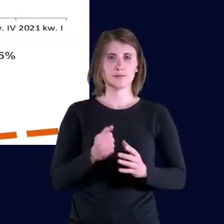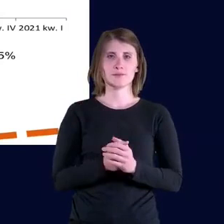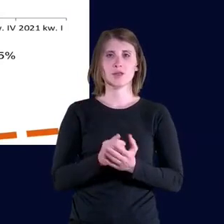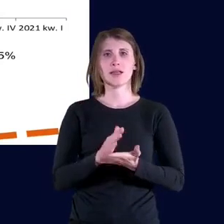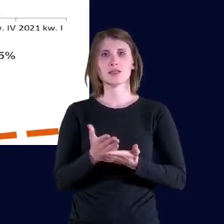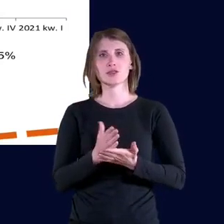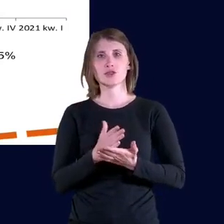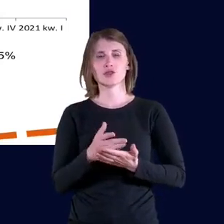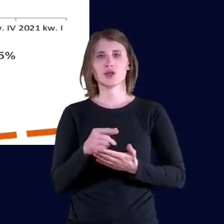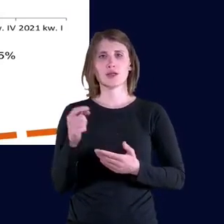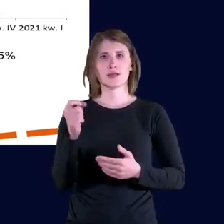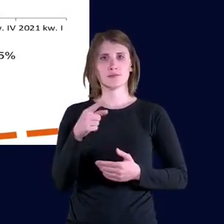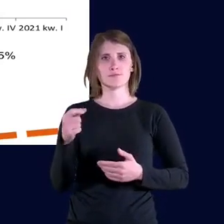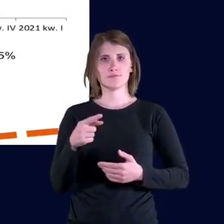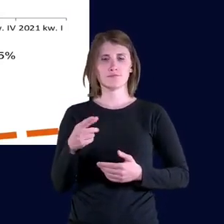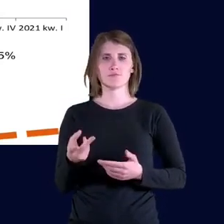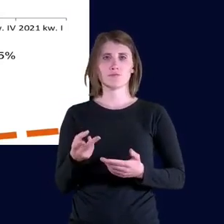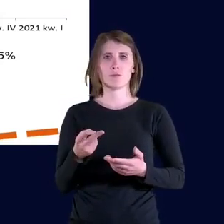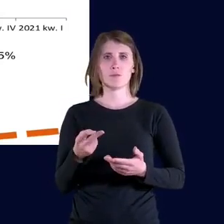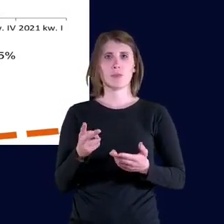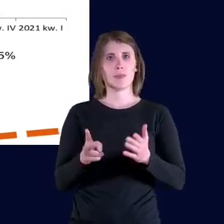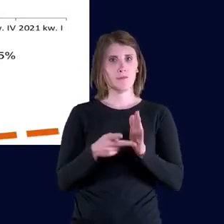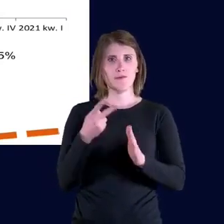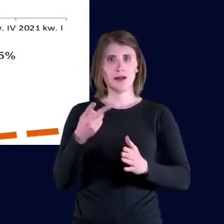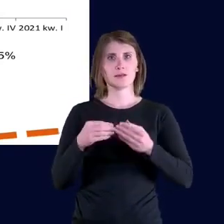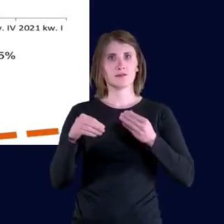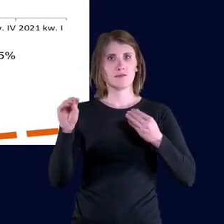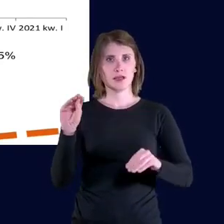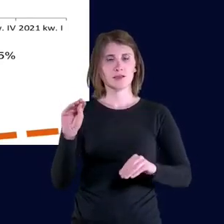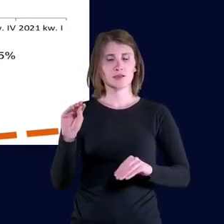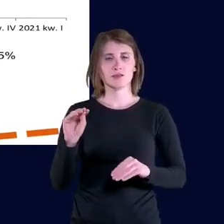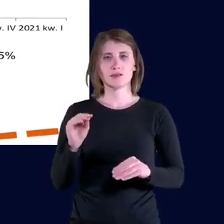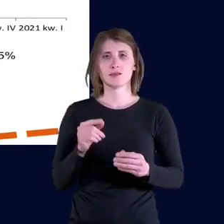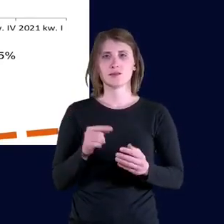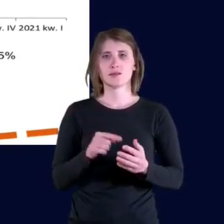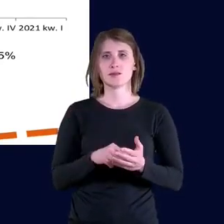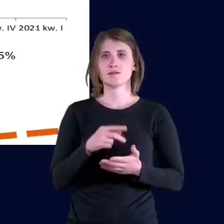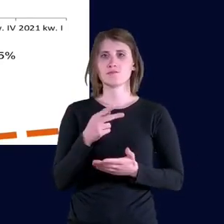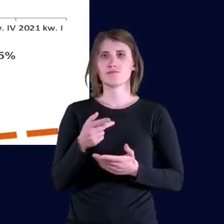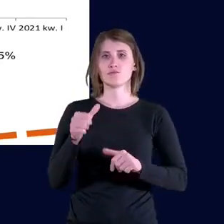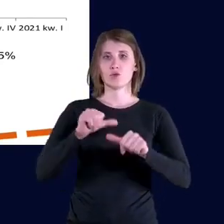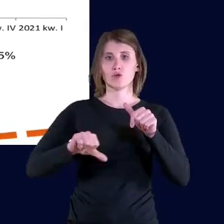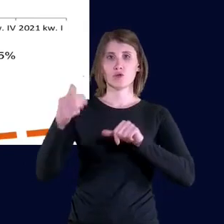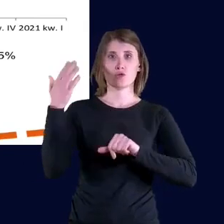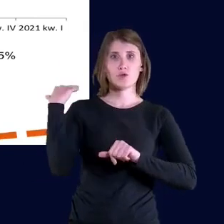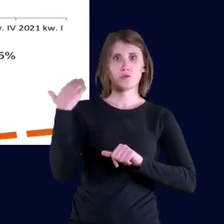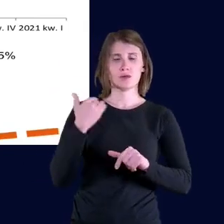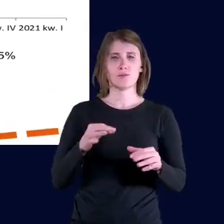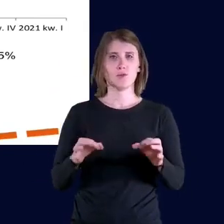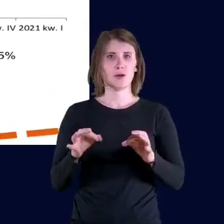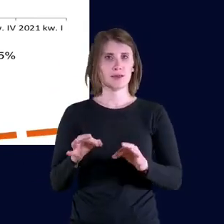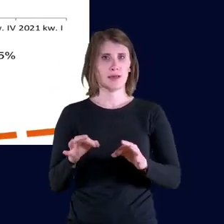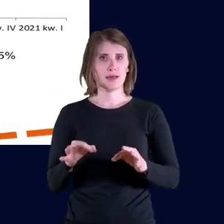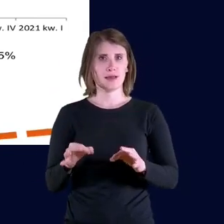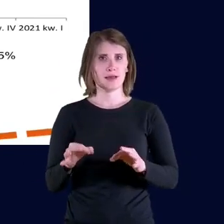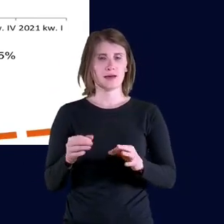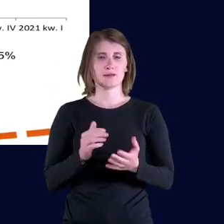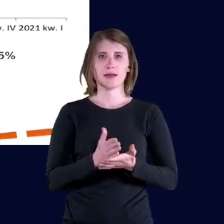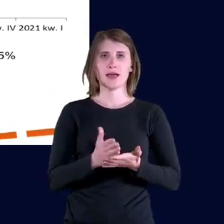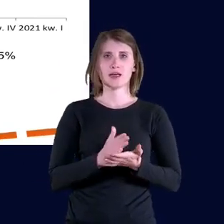efektywna liczba klientów podwoiła się jakaś możecie zobaczyć tutaj w tym Fu cm